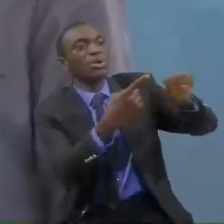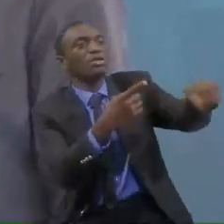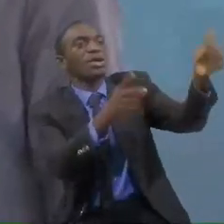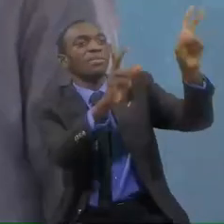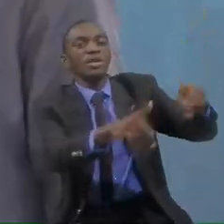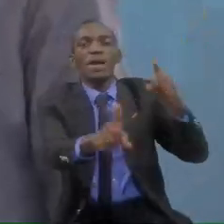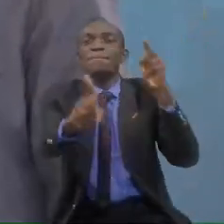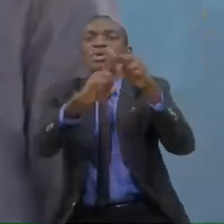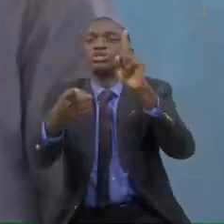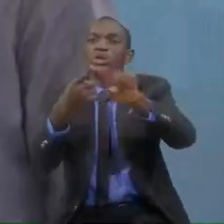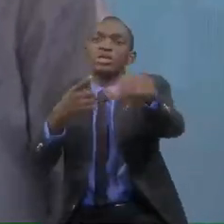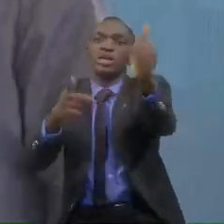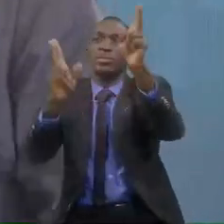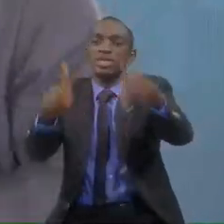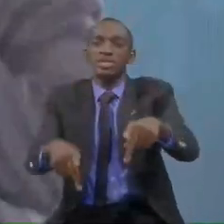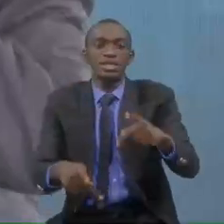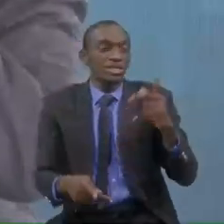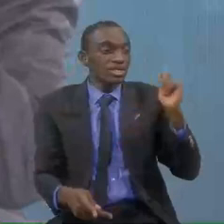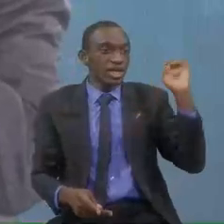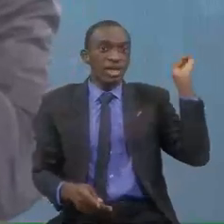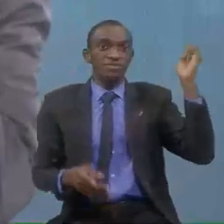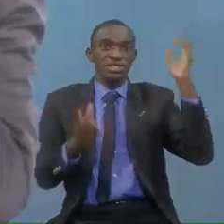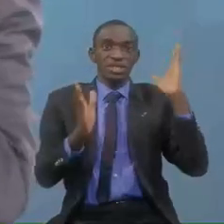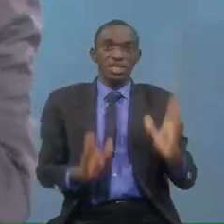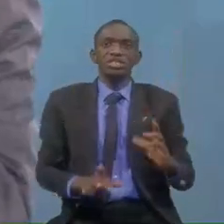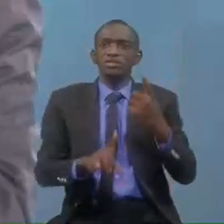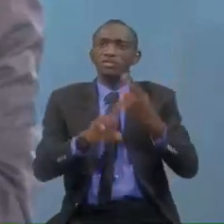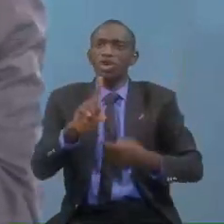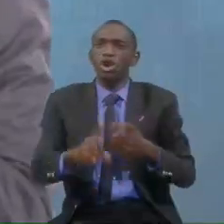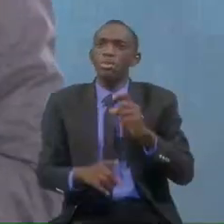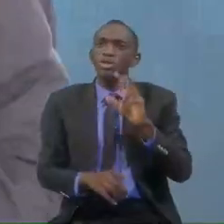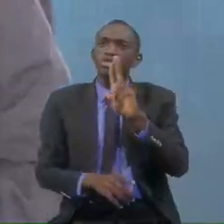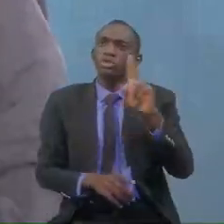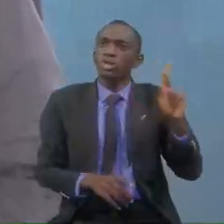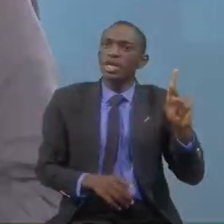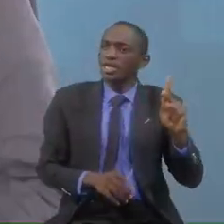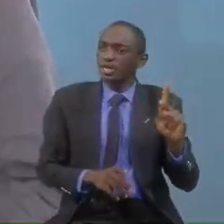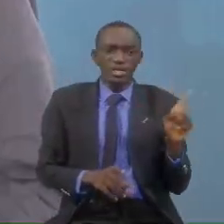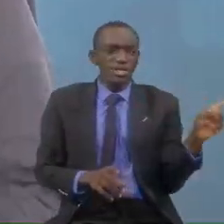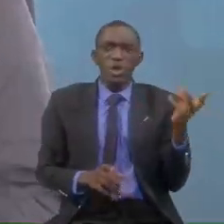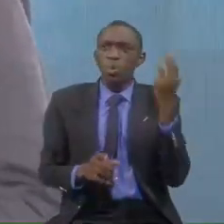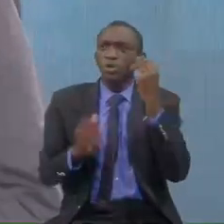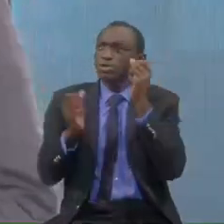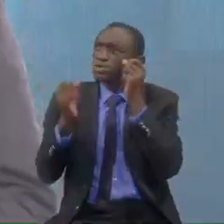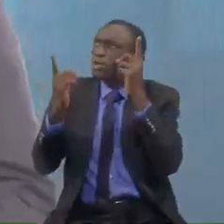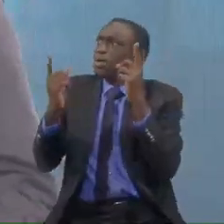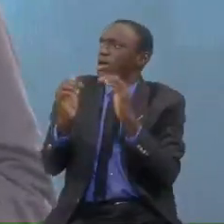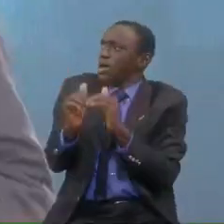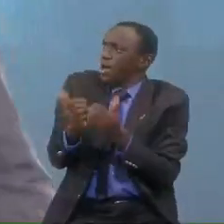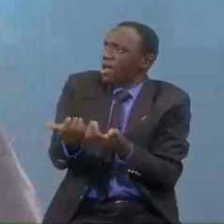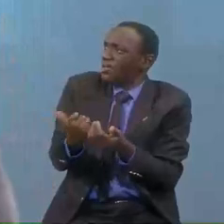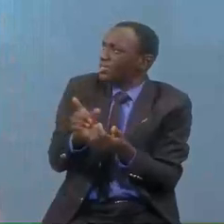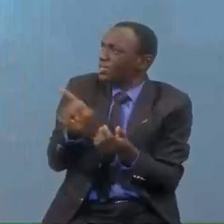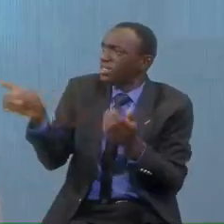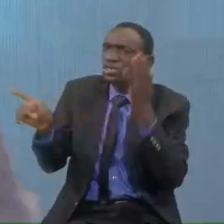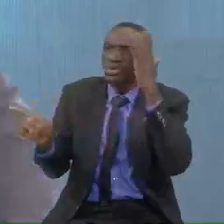une autre personne, l'évangéliste venant de l'Angleterre. Il regardait avec surprise. Comment savait-il